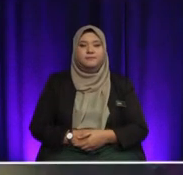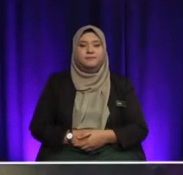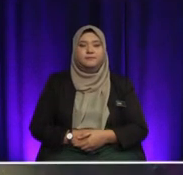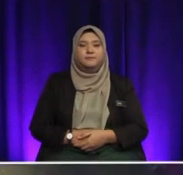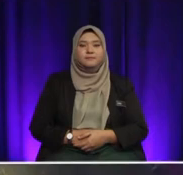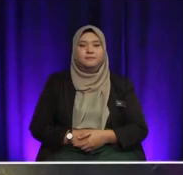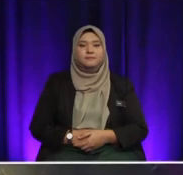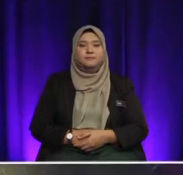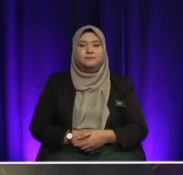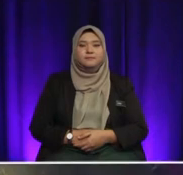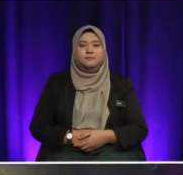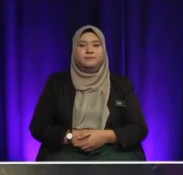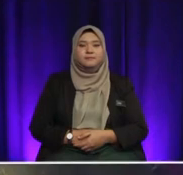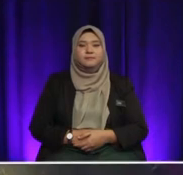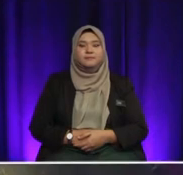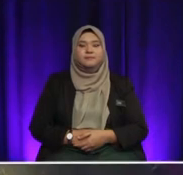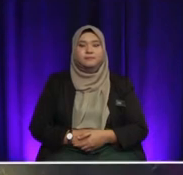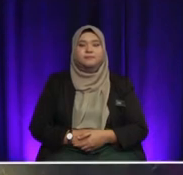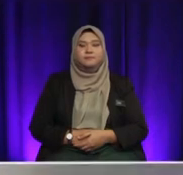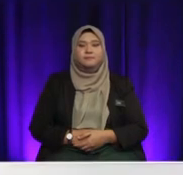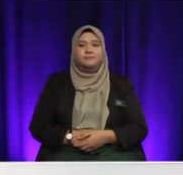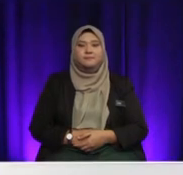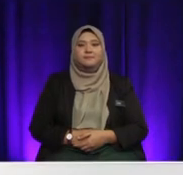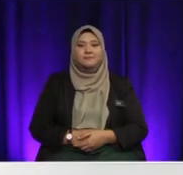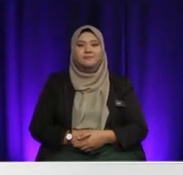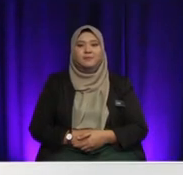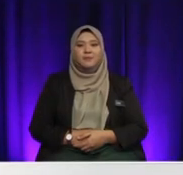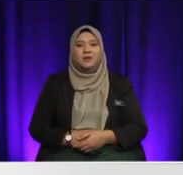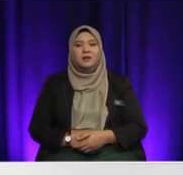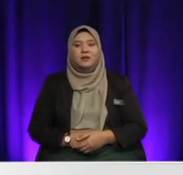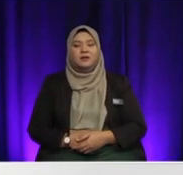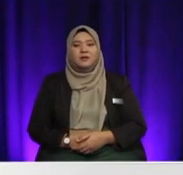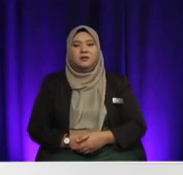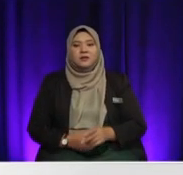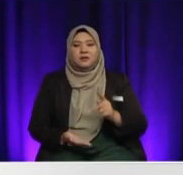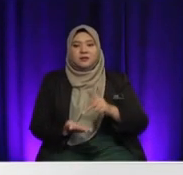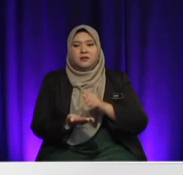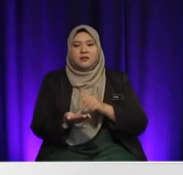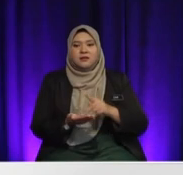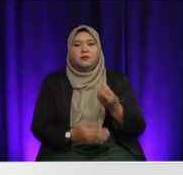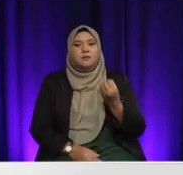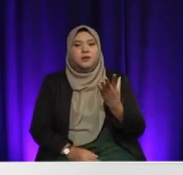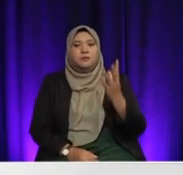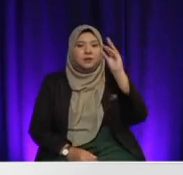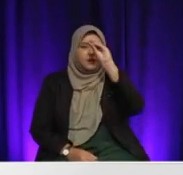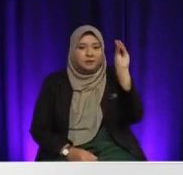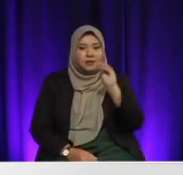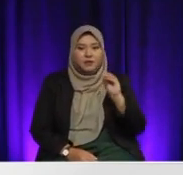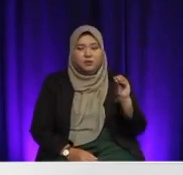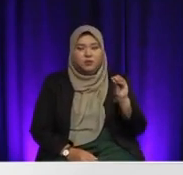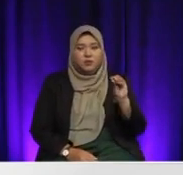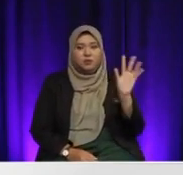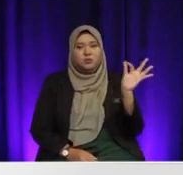RM233 untuk 10 kilo gram berbola ikan. Kos projek kita tadi